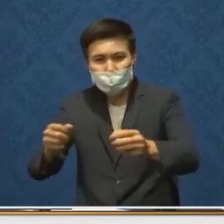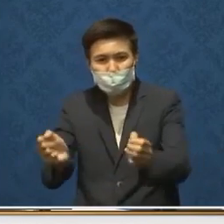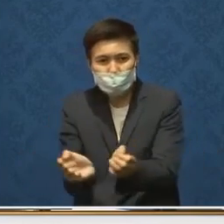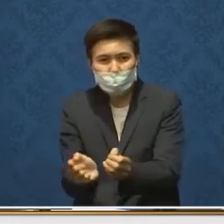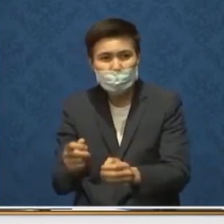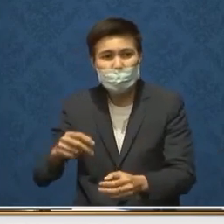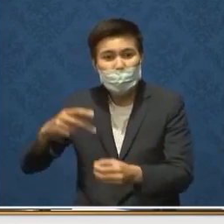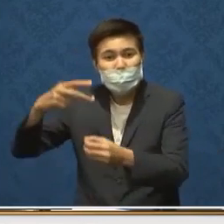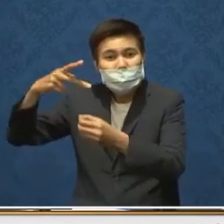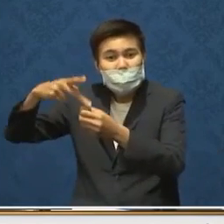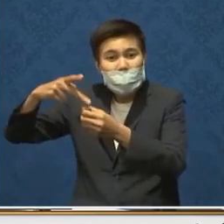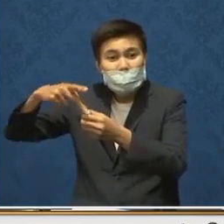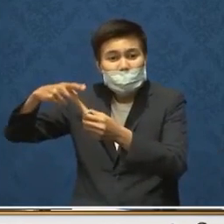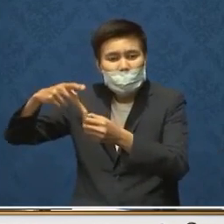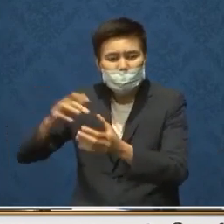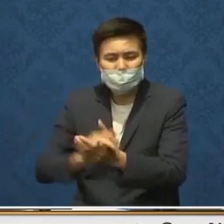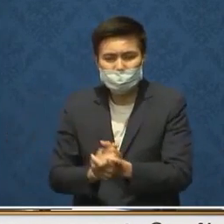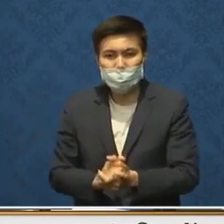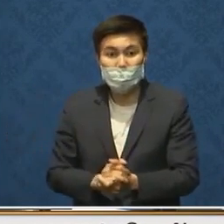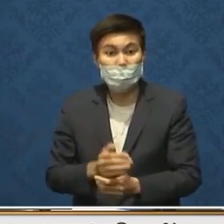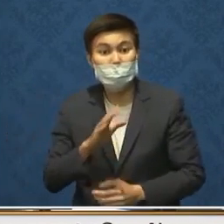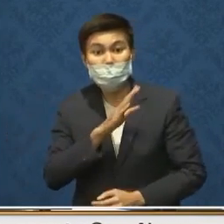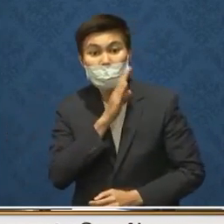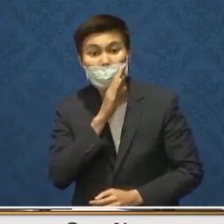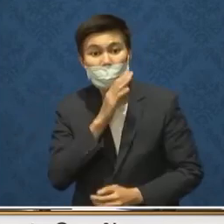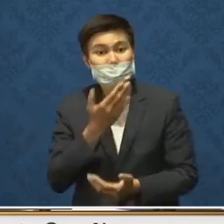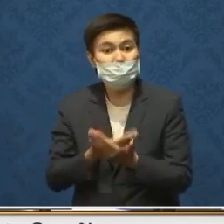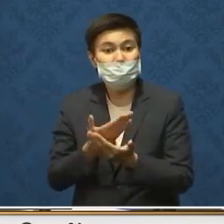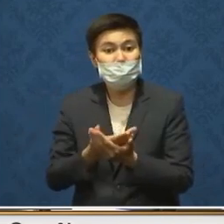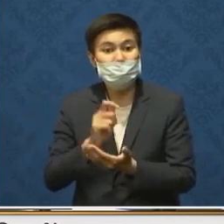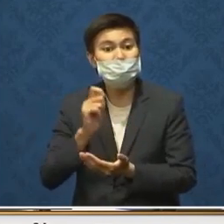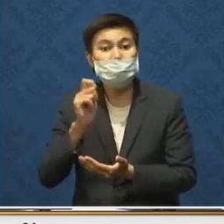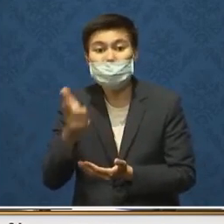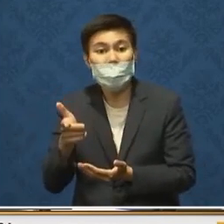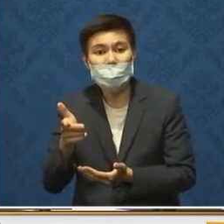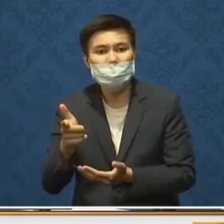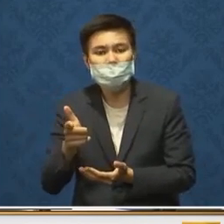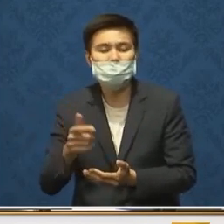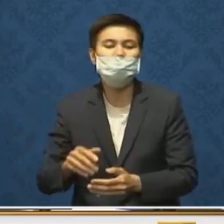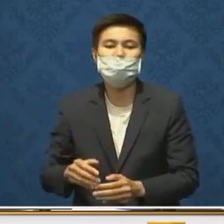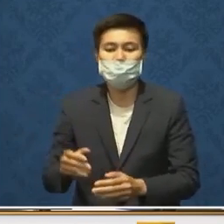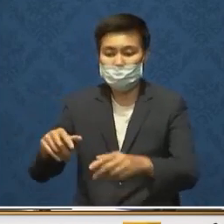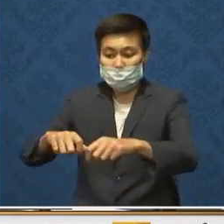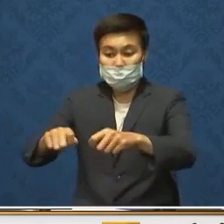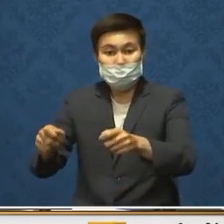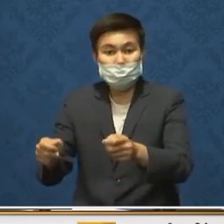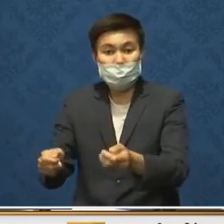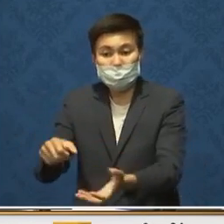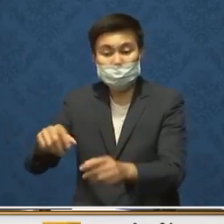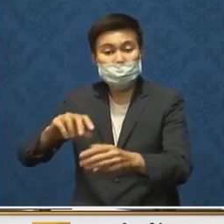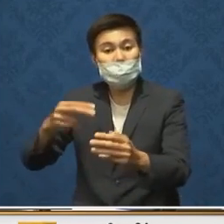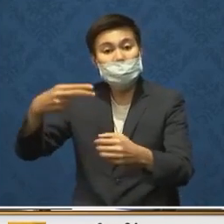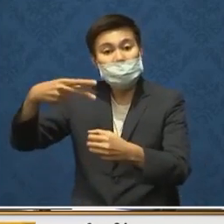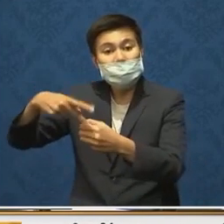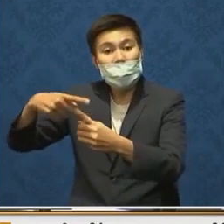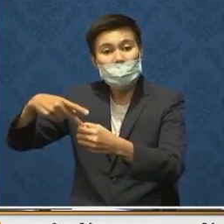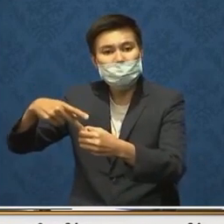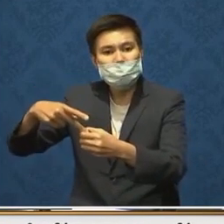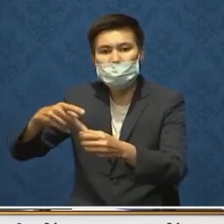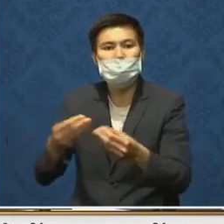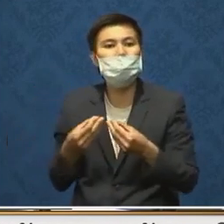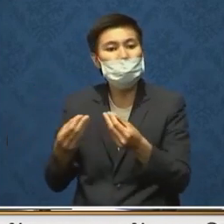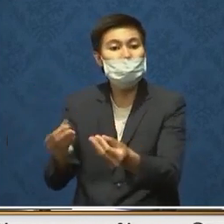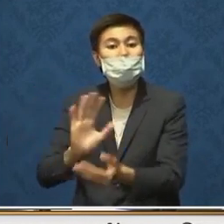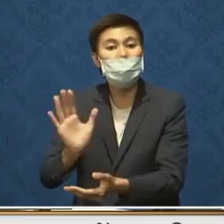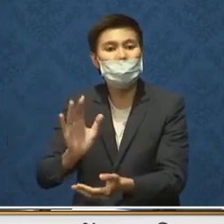ขอโทษครับไม่ให้ผัดเปิดแตไม่ได้ถือปงต่อไปด้วยบ้านนี้เมืองนี้อยู่ใน